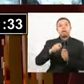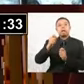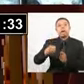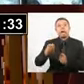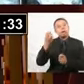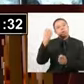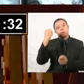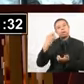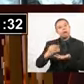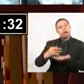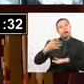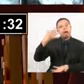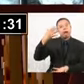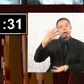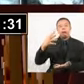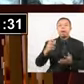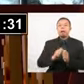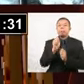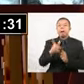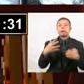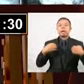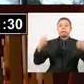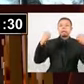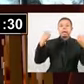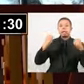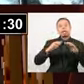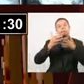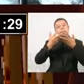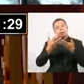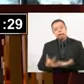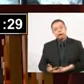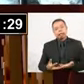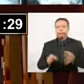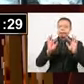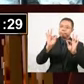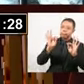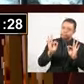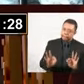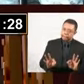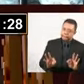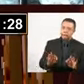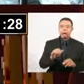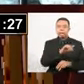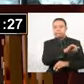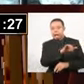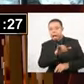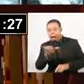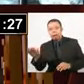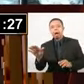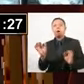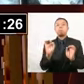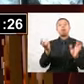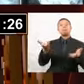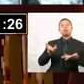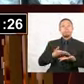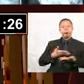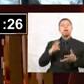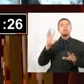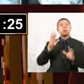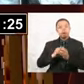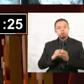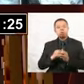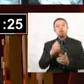dijangkau biaya kesehatan yang membebani pendidikan yang belum merata serta kesenjangan sosial